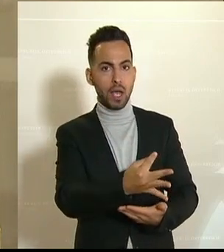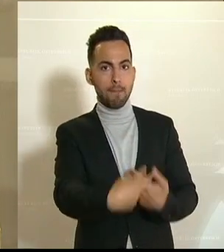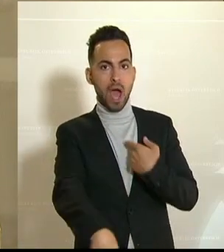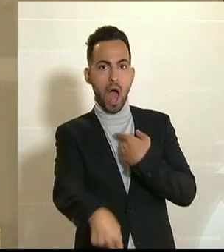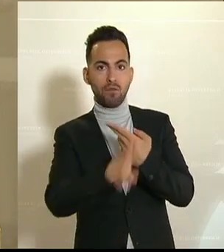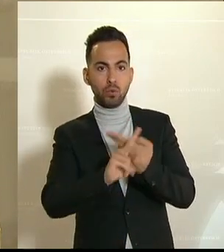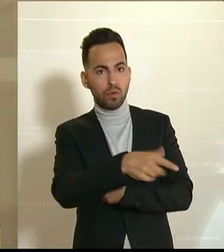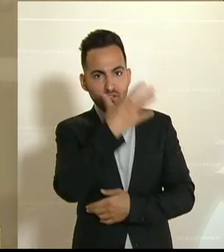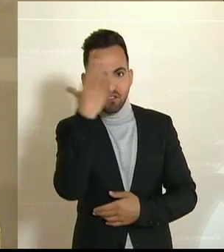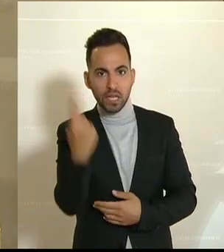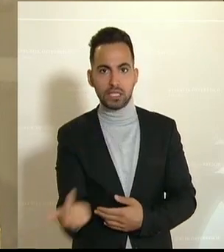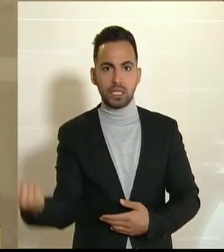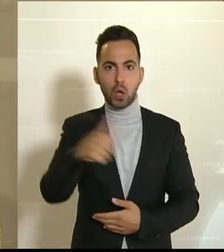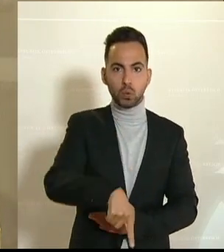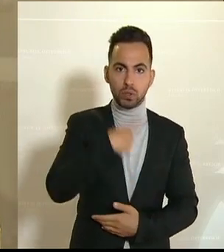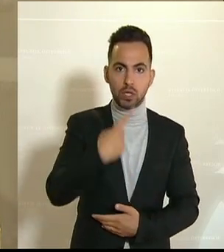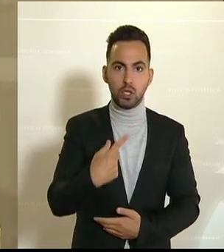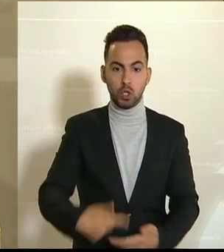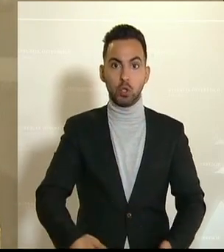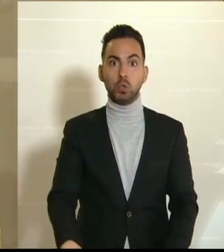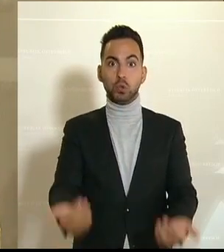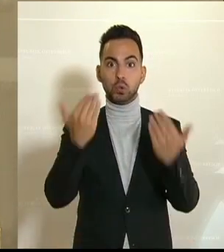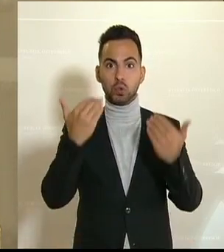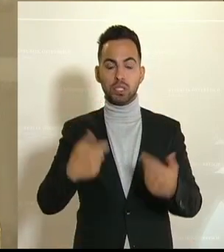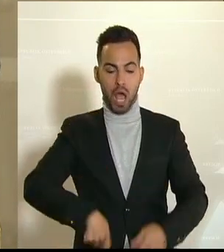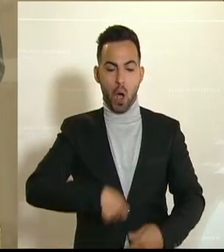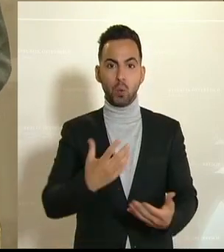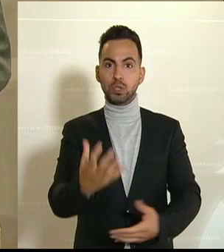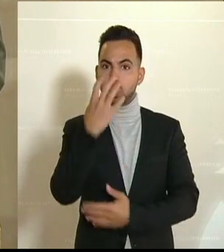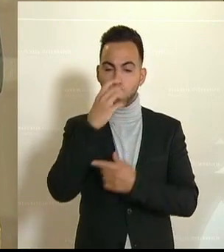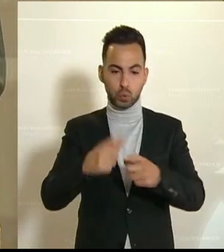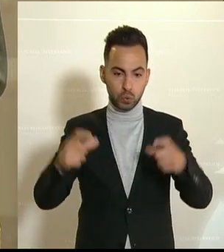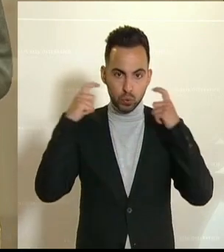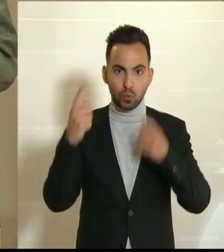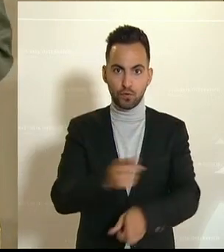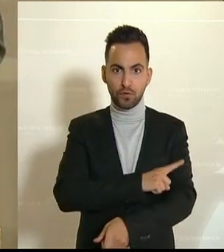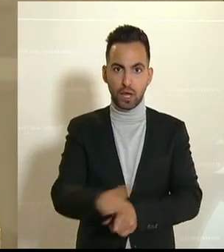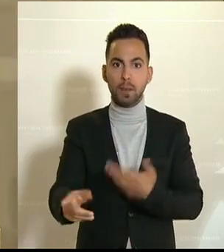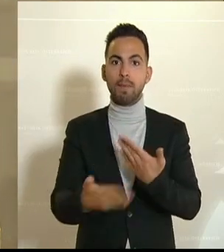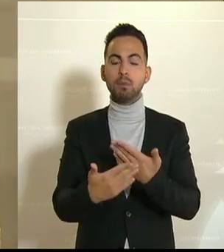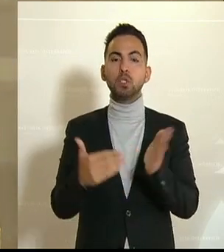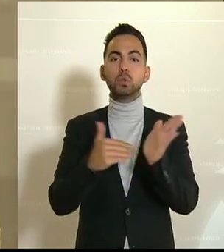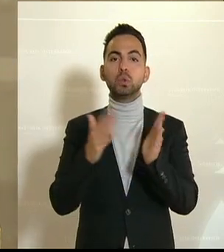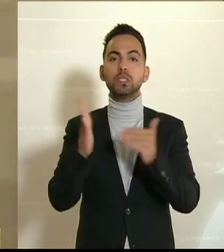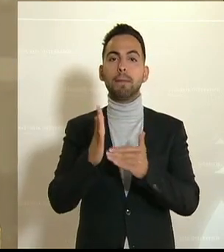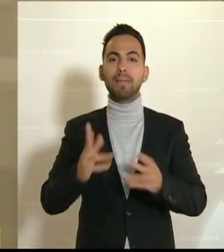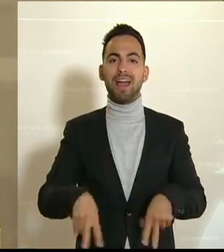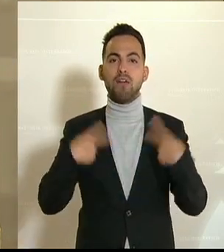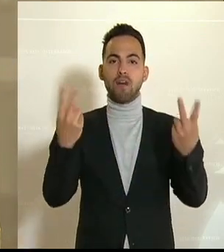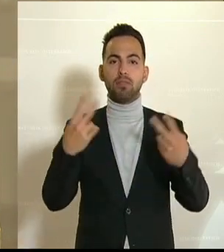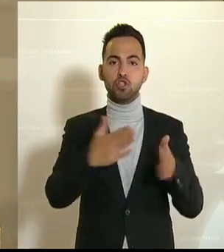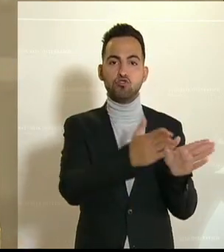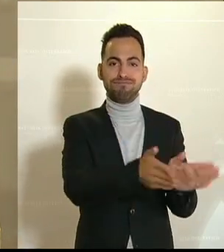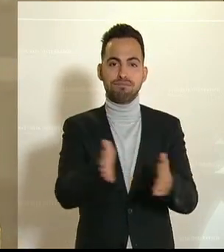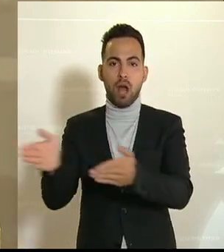sagen. Schutzausrüstung, die bis heute nicht im ausreichenden Maße vorhanden ist. Zum Beispiel in den systemrelevanten Sparten.